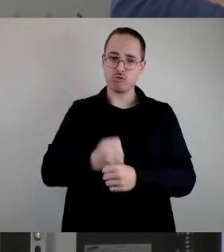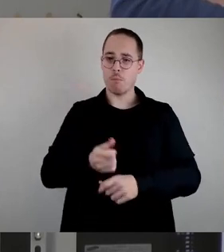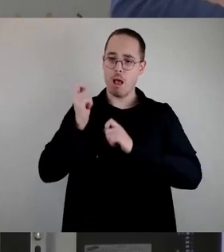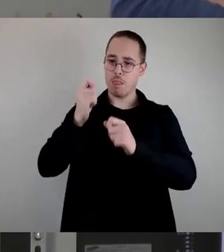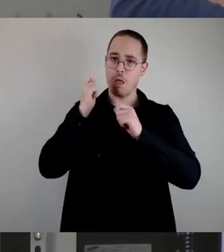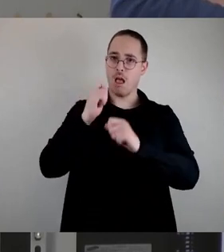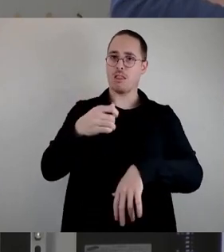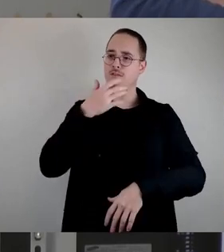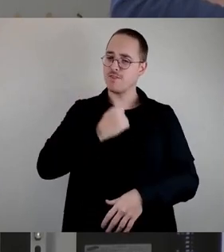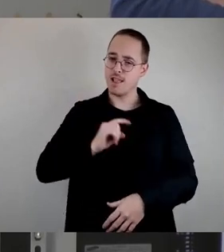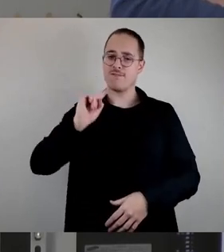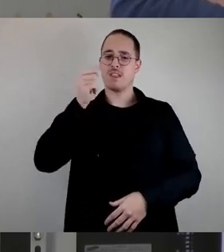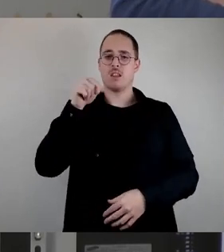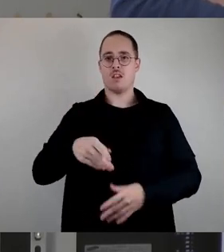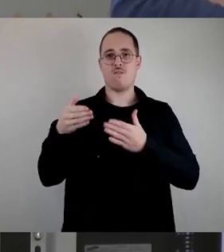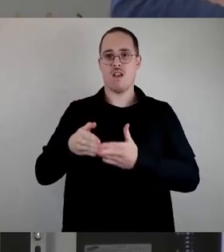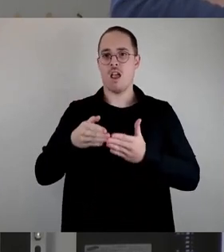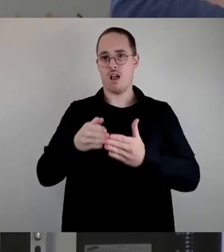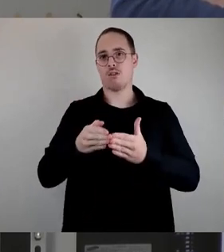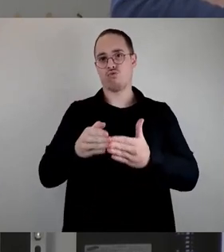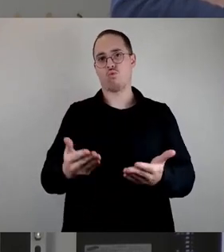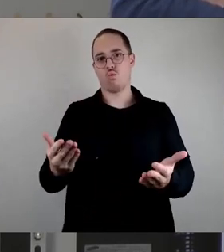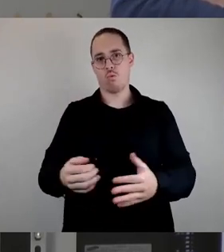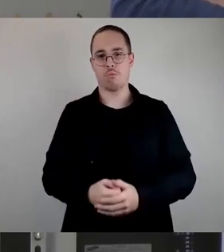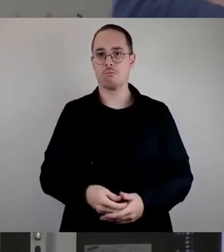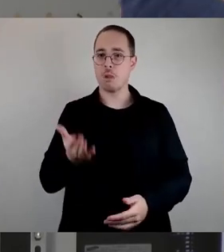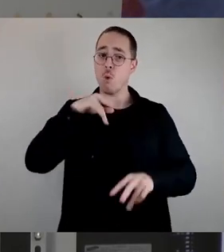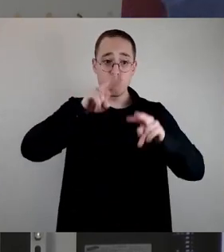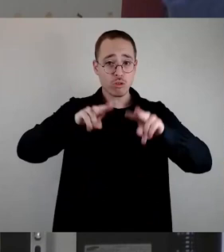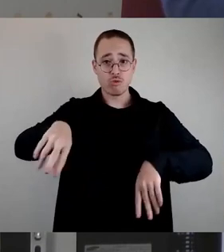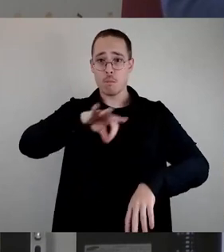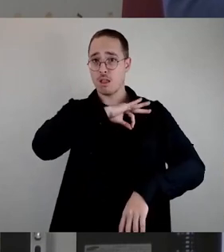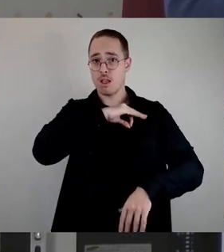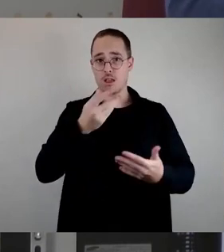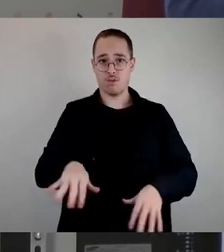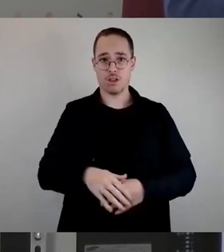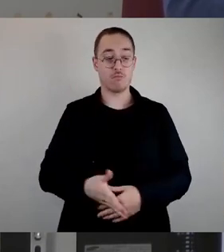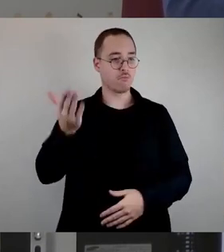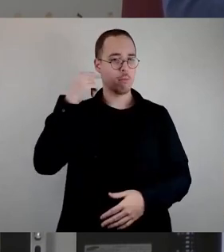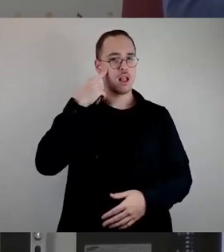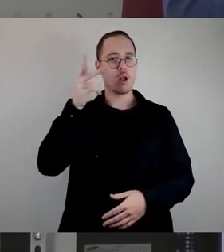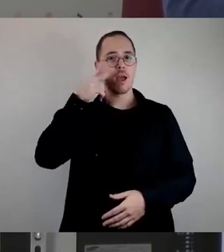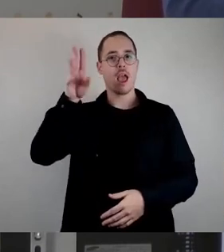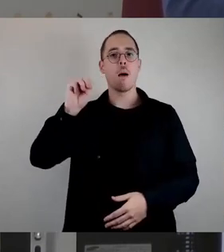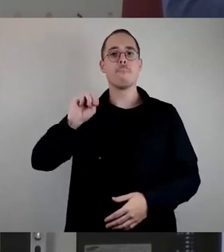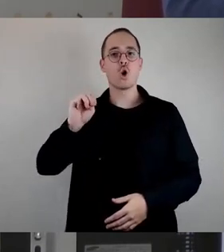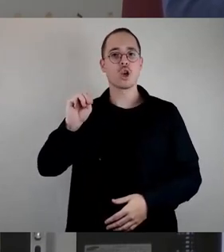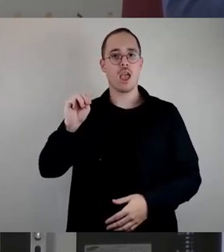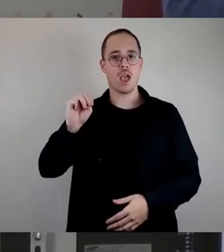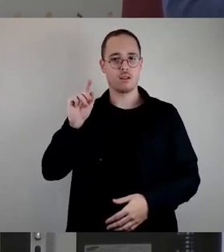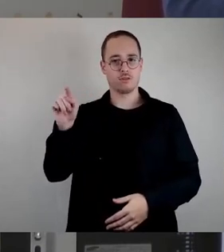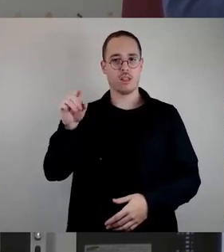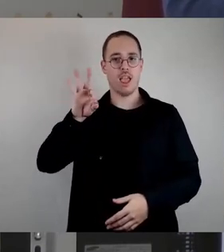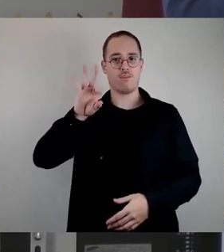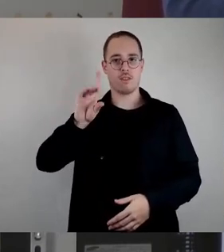ganz unterschiedliche Parteien. Am Anfang, als Erste, was ich mich erinnere, war Jan Mücke von der FDP. Dann hat es mal die CDU auf dem